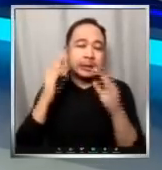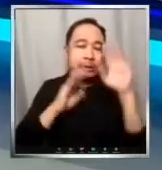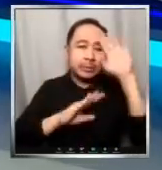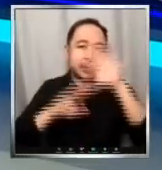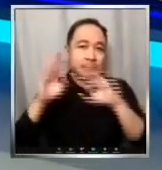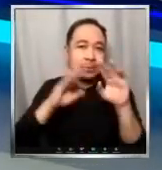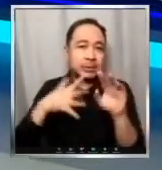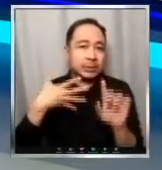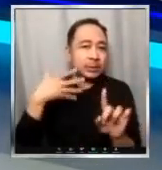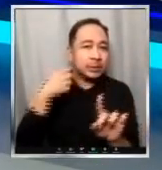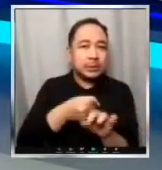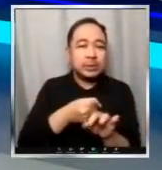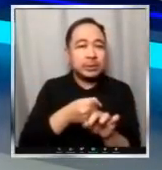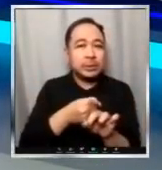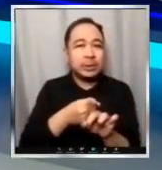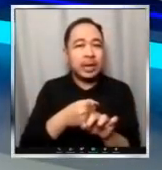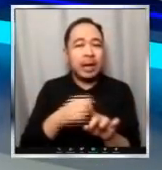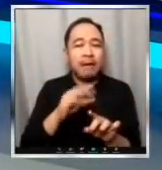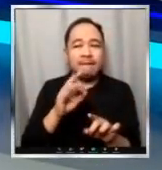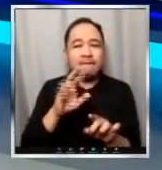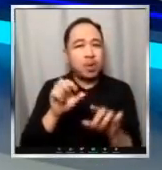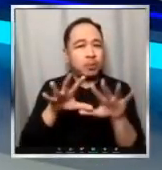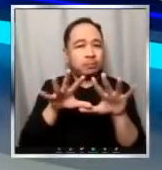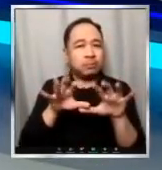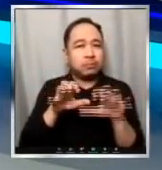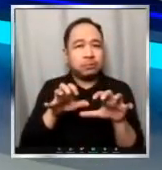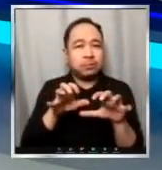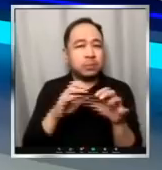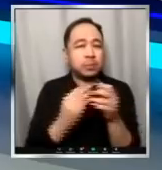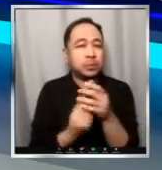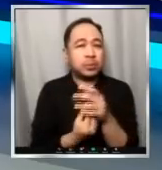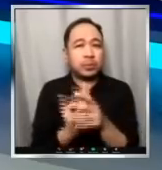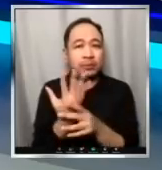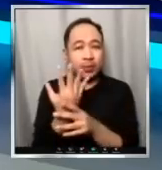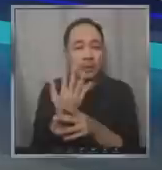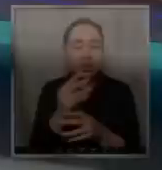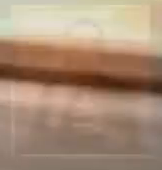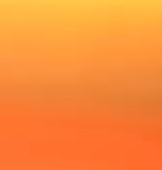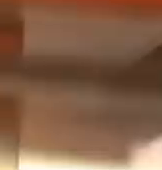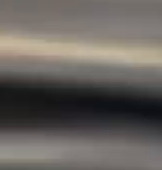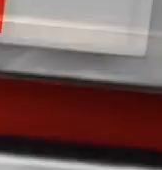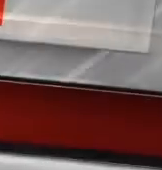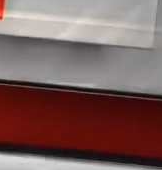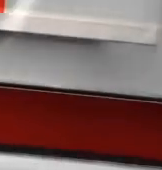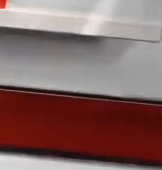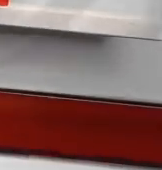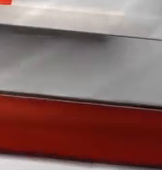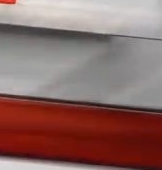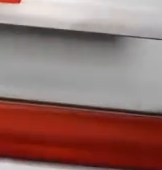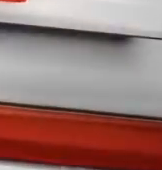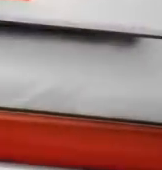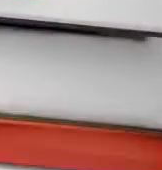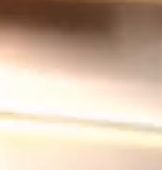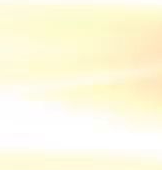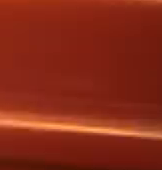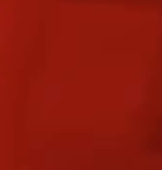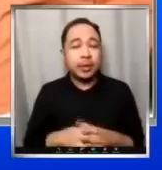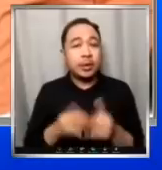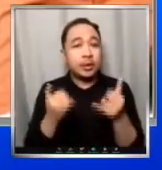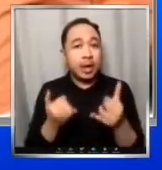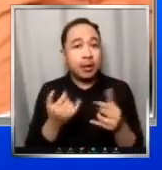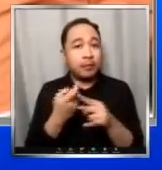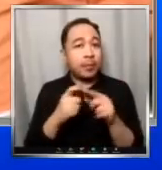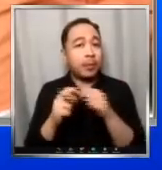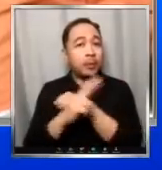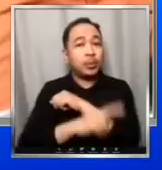na frost sa pananim na gulay. Mula sa Benguet, nakatutukwa ngayon si Jasmine Gabriel ng Regional TV